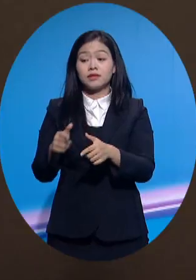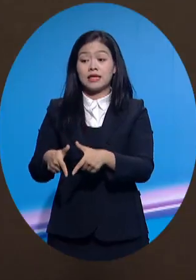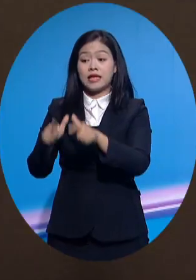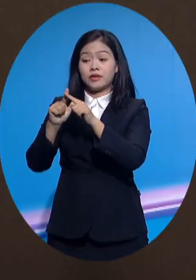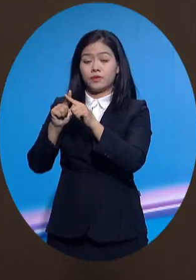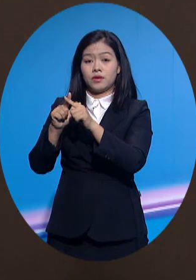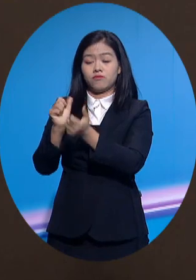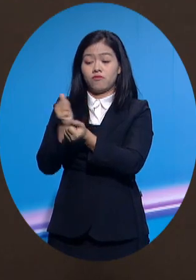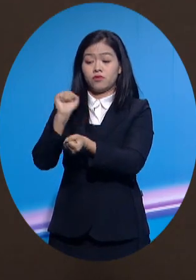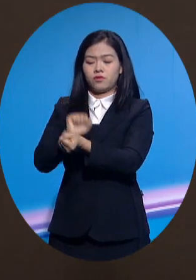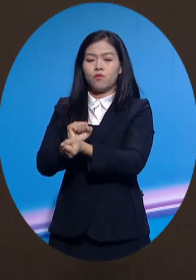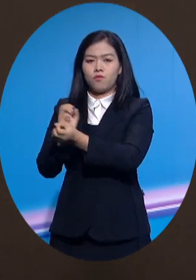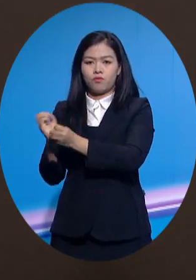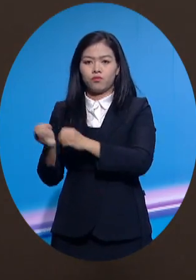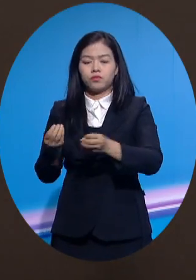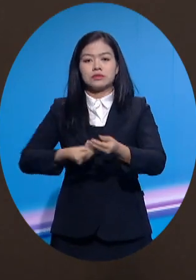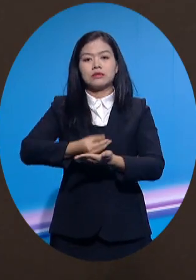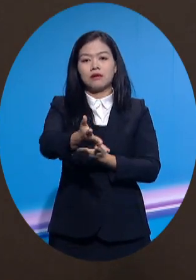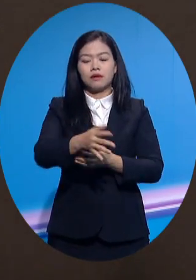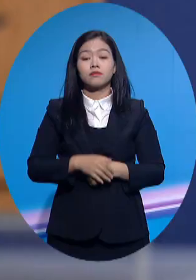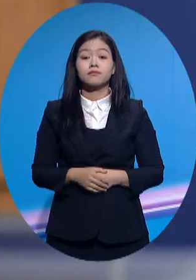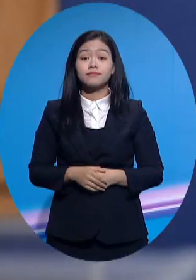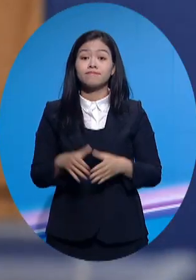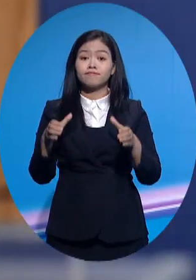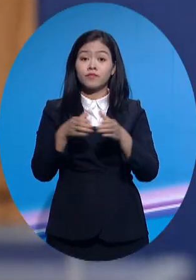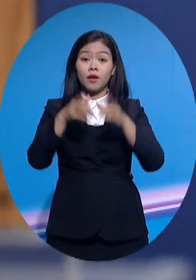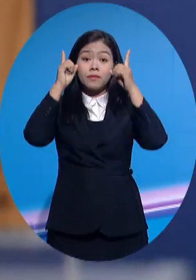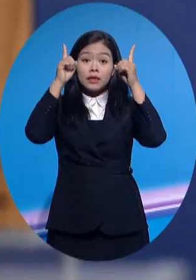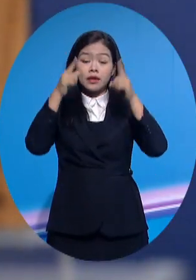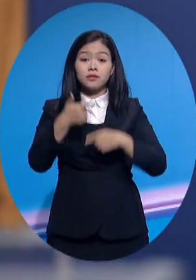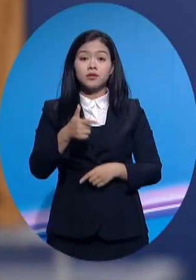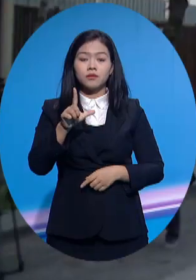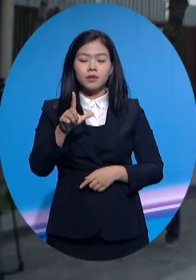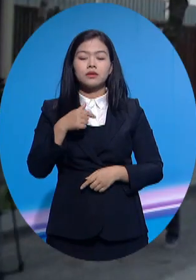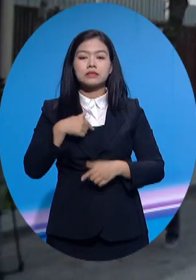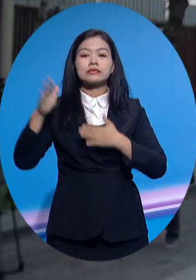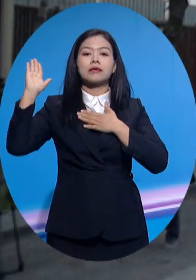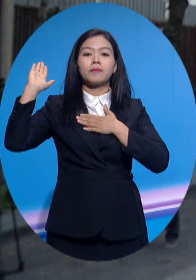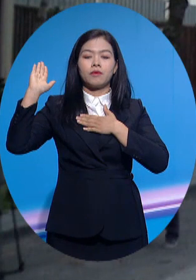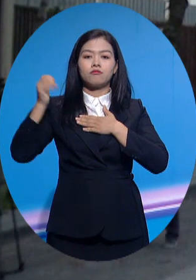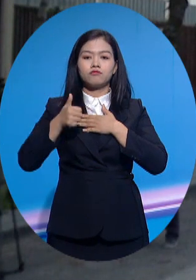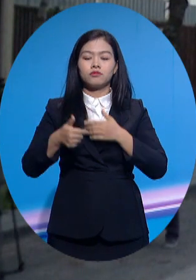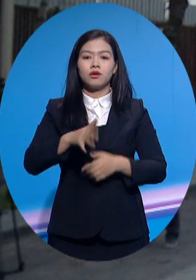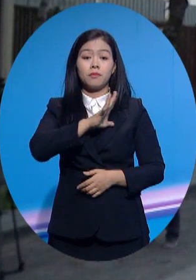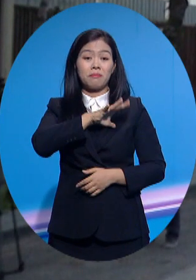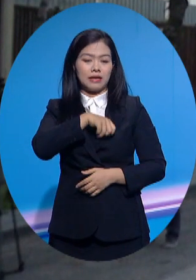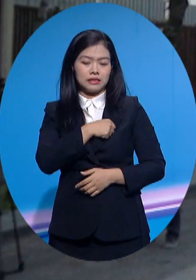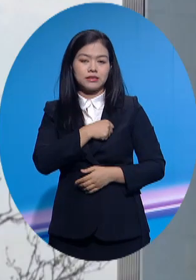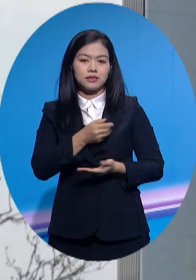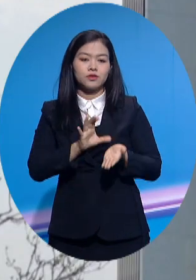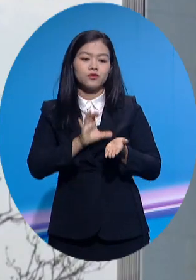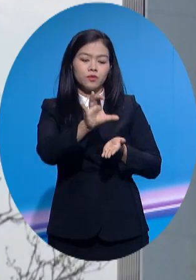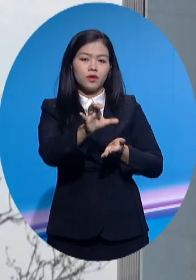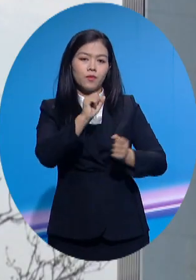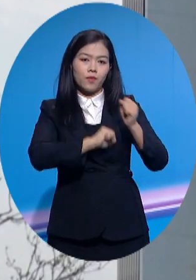giữ các nhà lãnh đạo J7 cũng cam kết tiếp tục cung cấp viện trợ nhân đạo cho người dân Palestine bộ Ngoại giao Thổ Nhĩ Kỳ